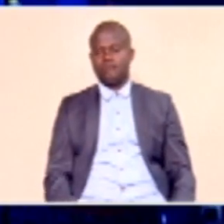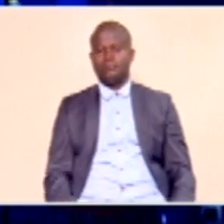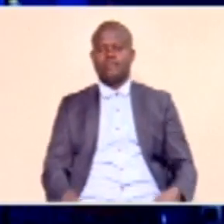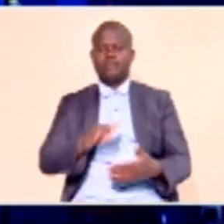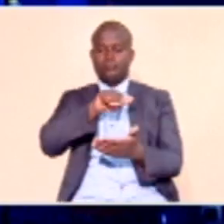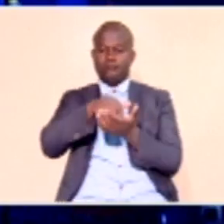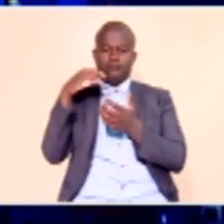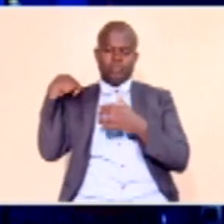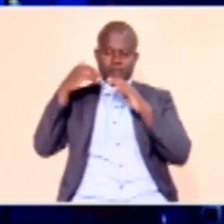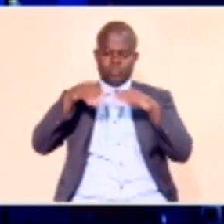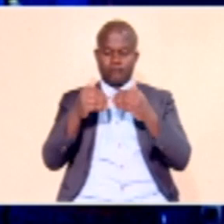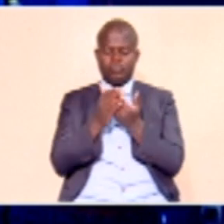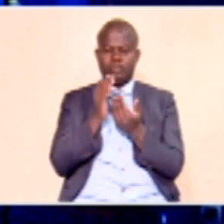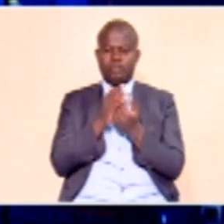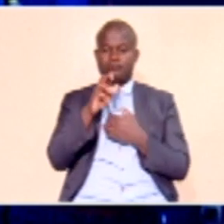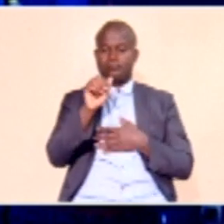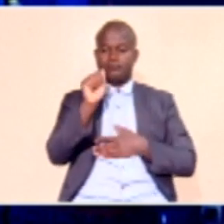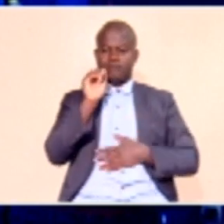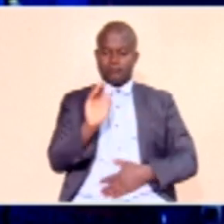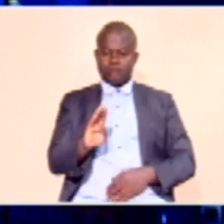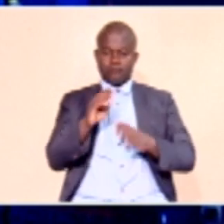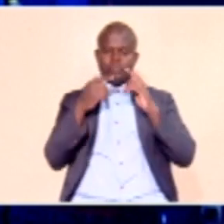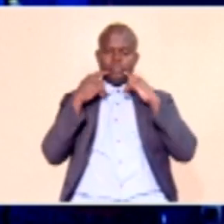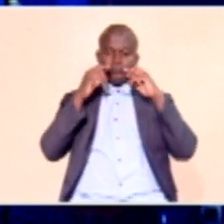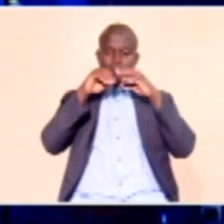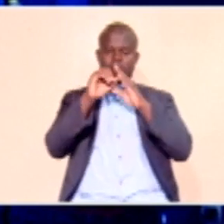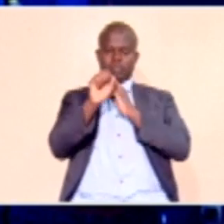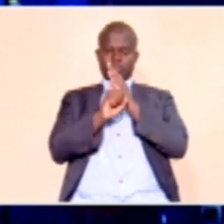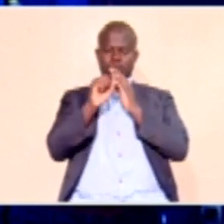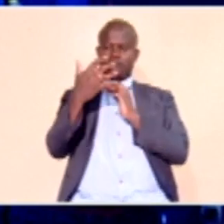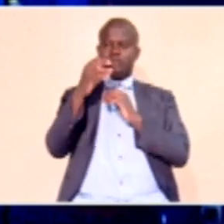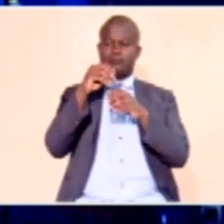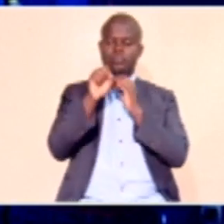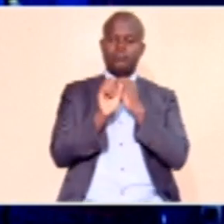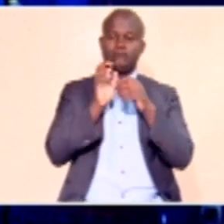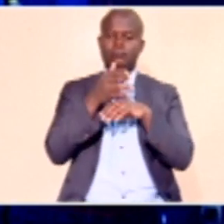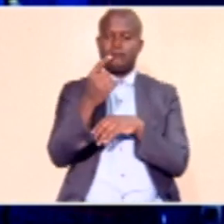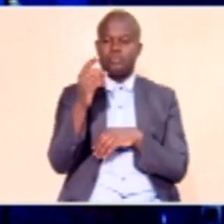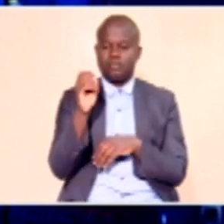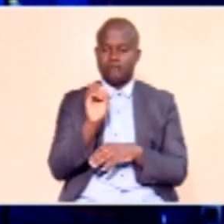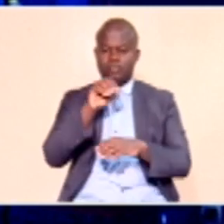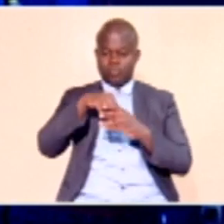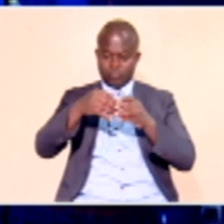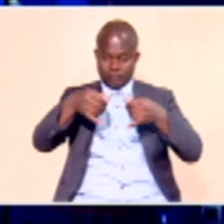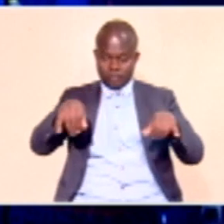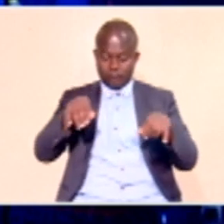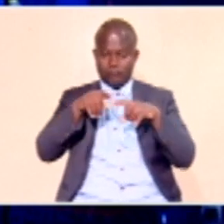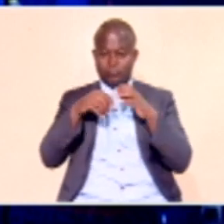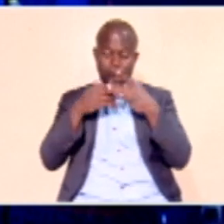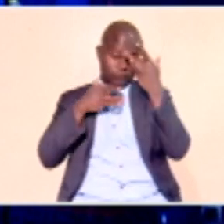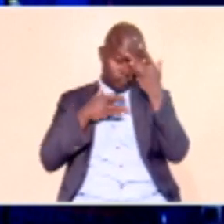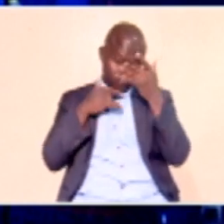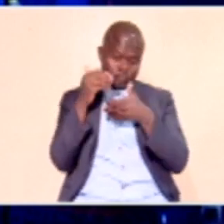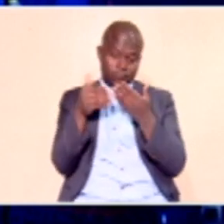Ikigo gishinzwe ubuhinzi n'ubworozi RAB kiravuga ko imirenge 50 mu mirenge igera ku 100 yarashyizwe mu kato bitewe n'indwara